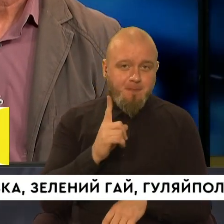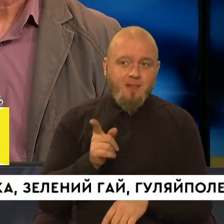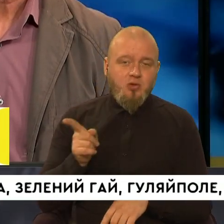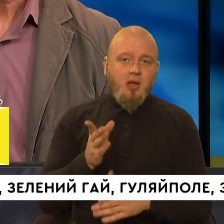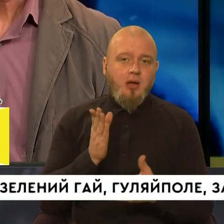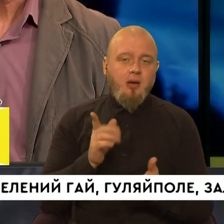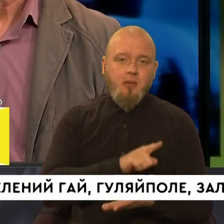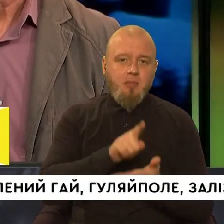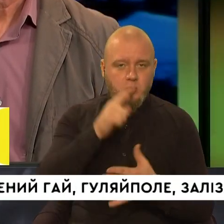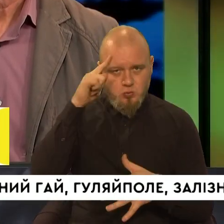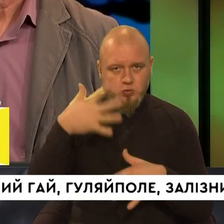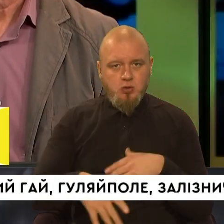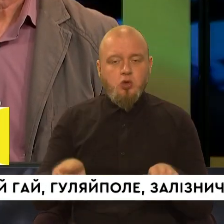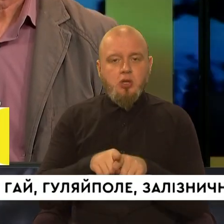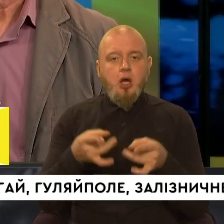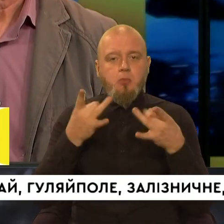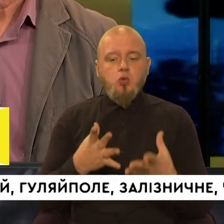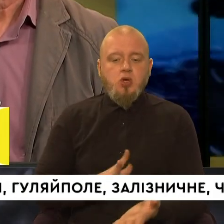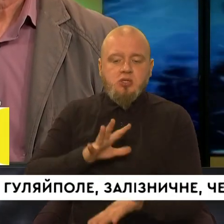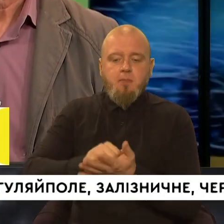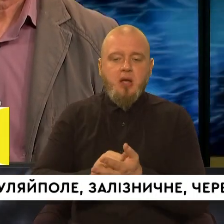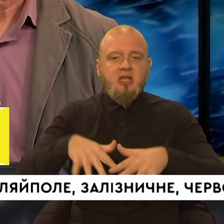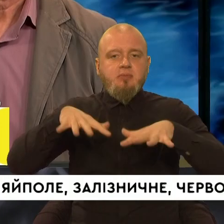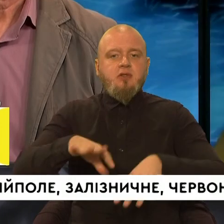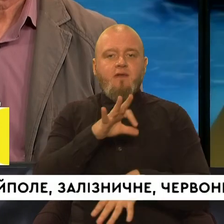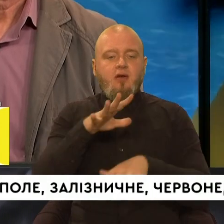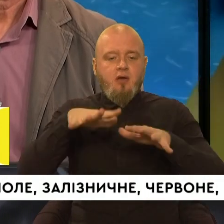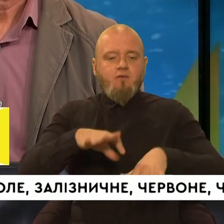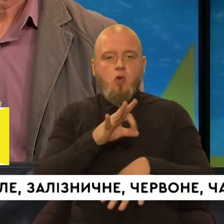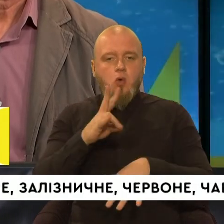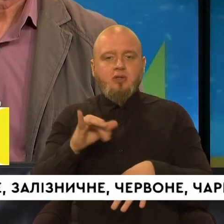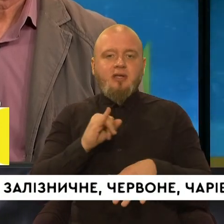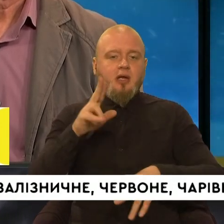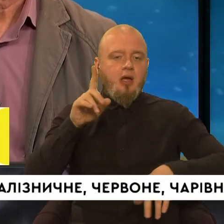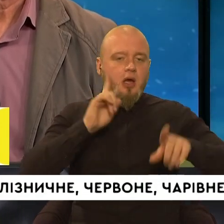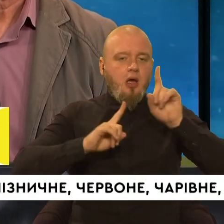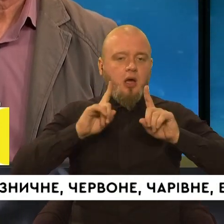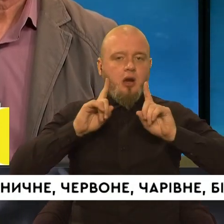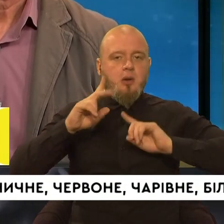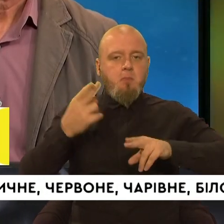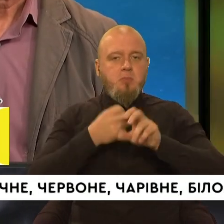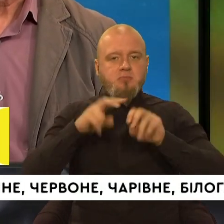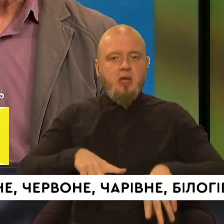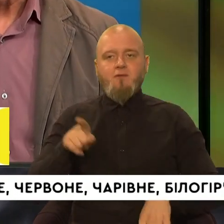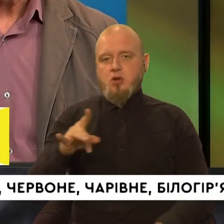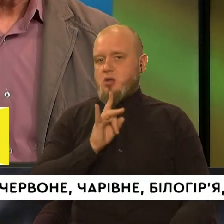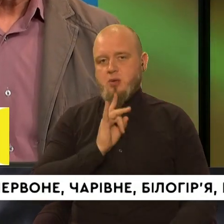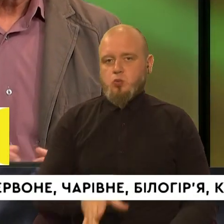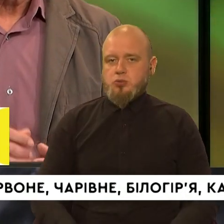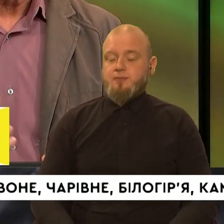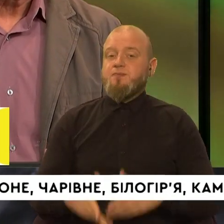вона має розуміти, що так просто займати місце в ООН і в Раді безпеки вона не буде. Студія.